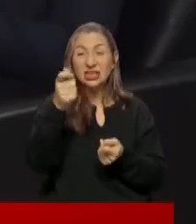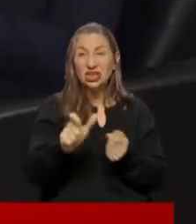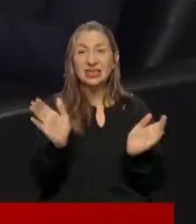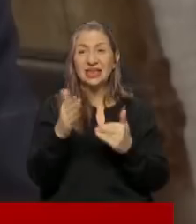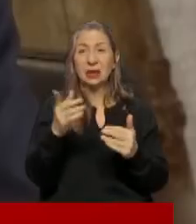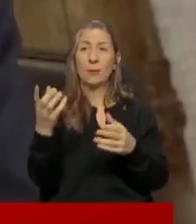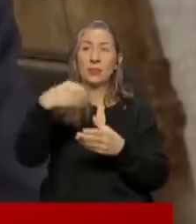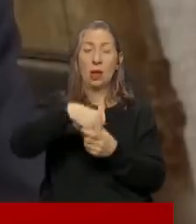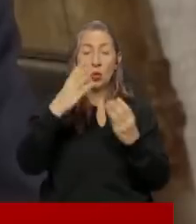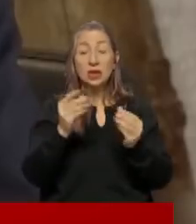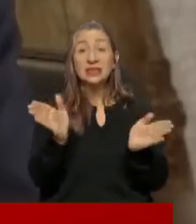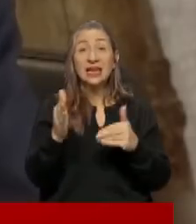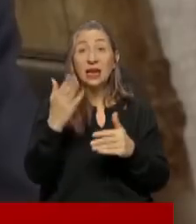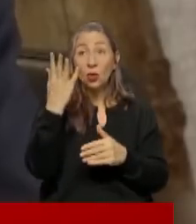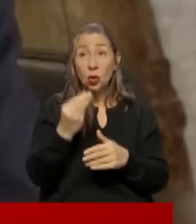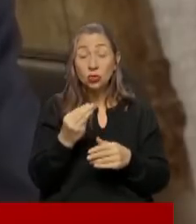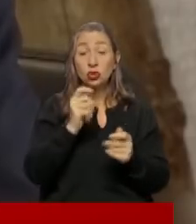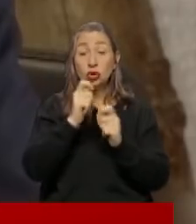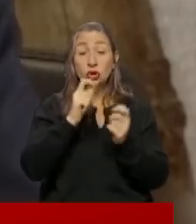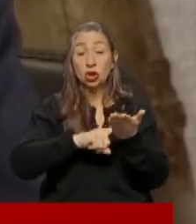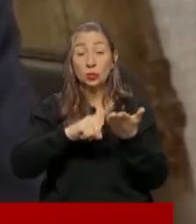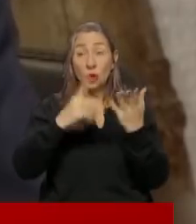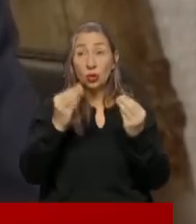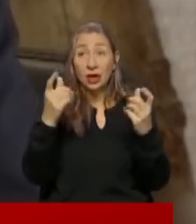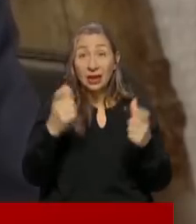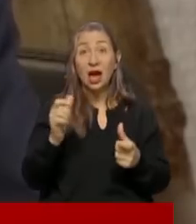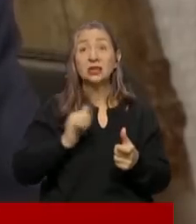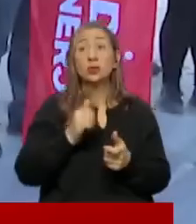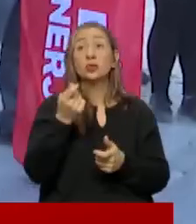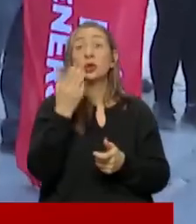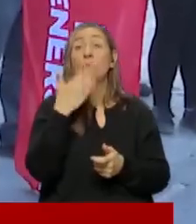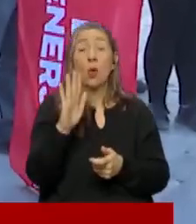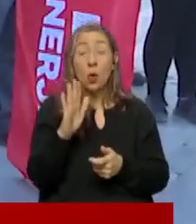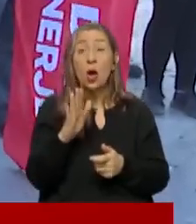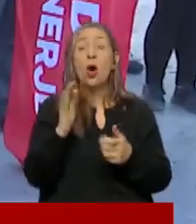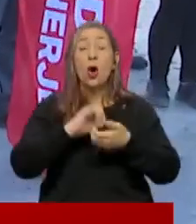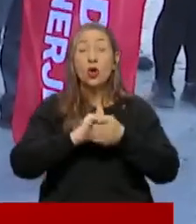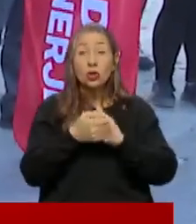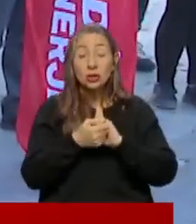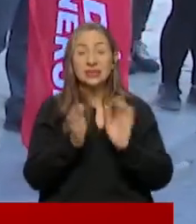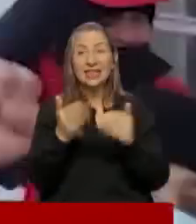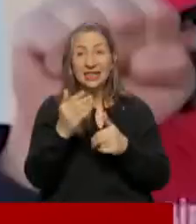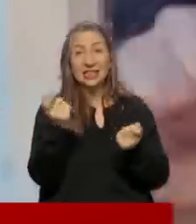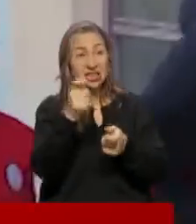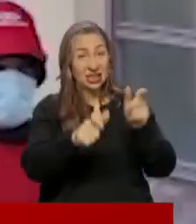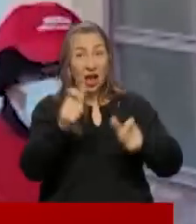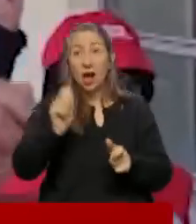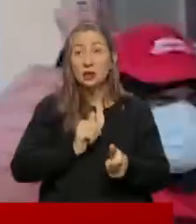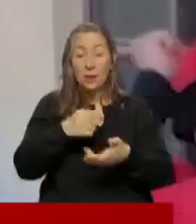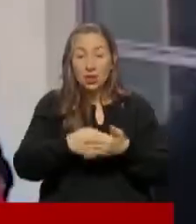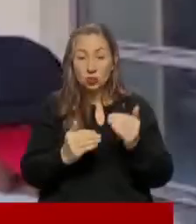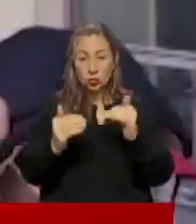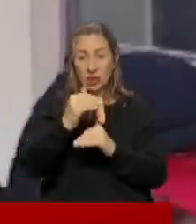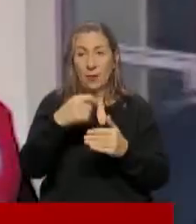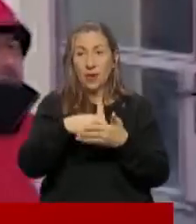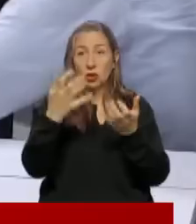işin tarafı olur. Sendikanın olduğu yerde, sözleşmenin olduğu yerde bir kere asgari ücret olmaz. Örgütlü yani sendikalı işçiler zaten asgari ücretin üzerinde